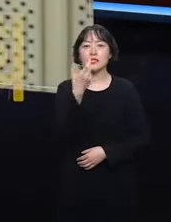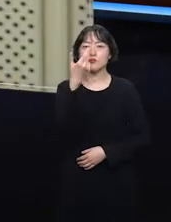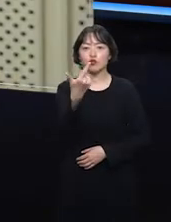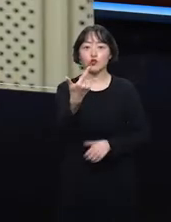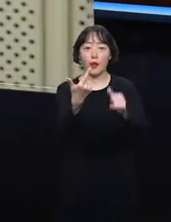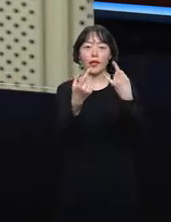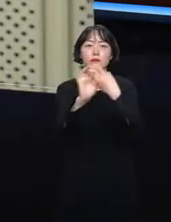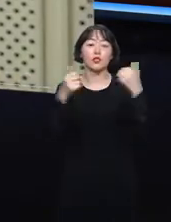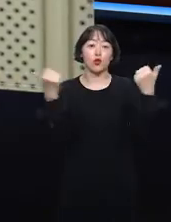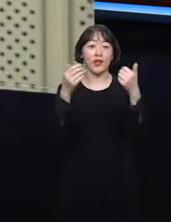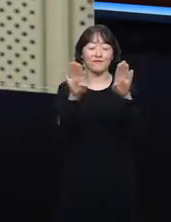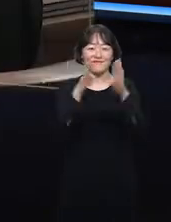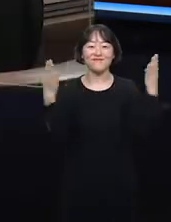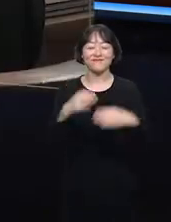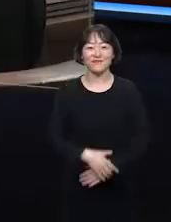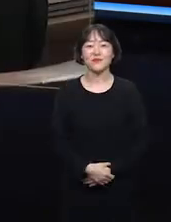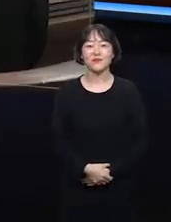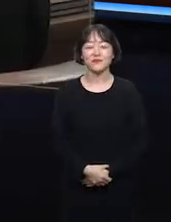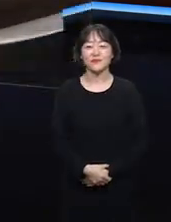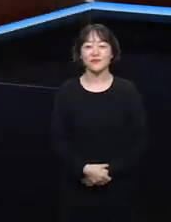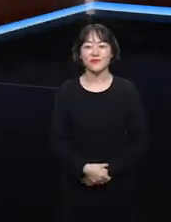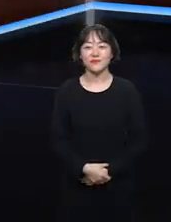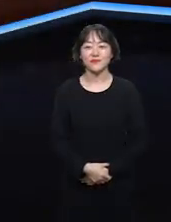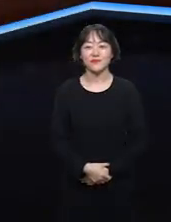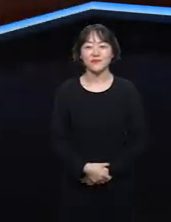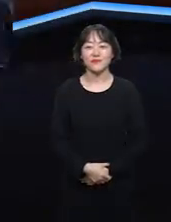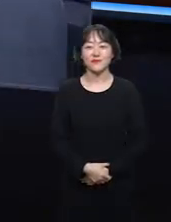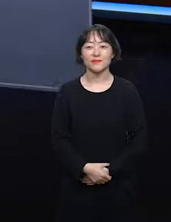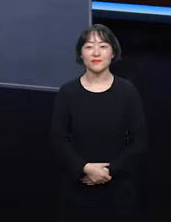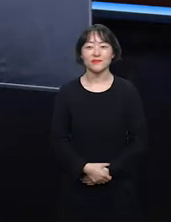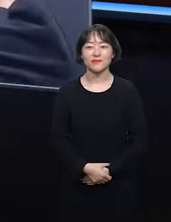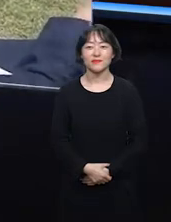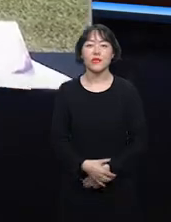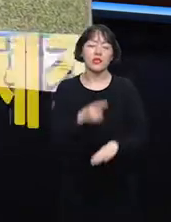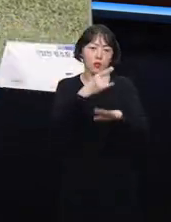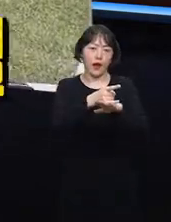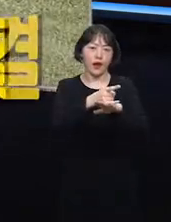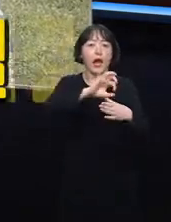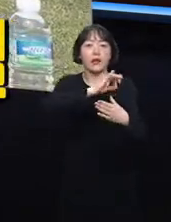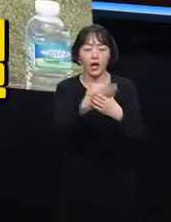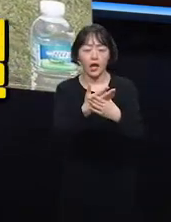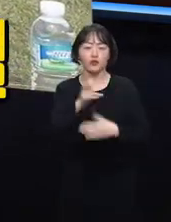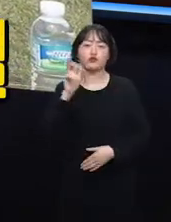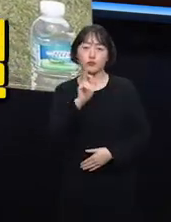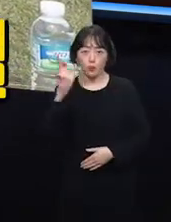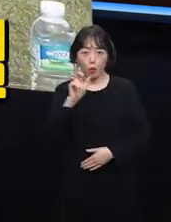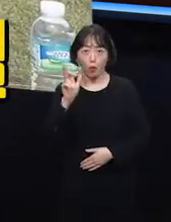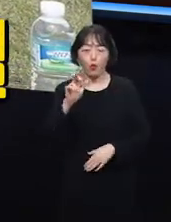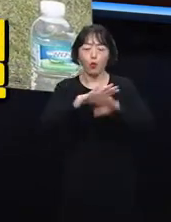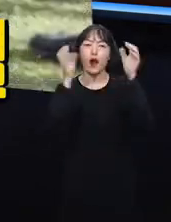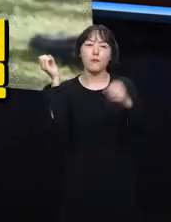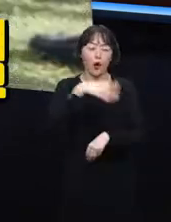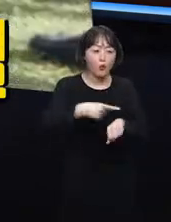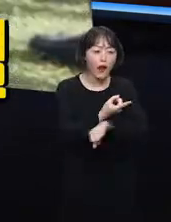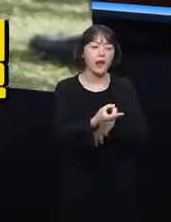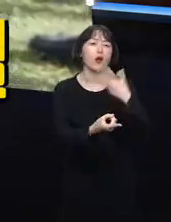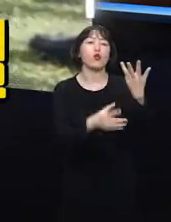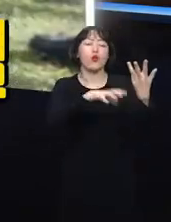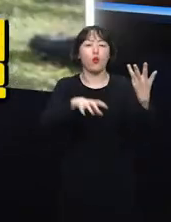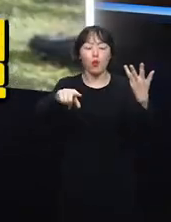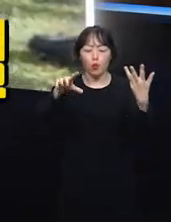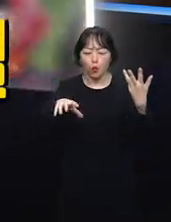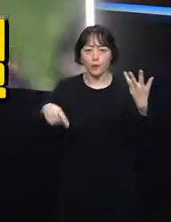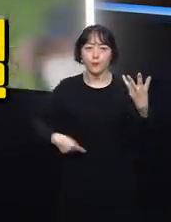의왕시의회는 제276회 임시회를 개회했습니다. 경기, 의왕, 안양, 군포, 광명 등